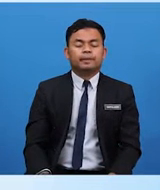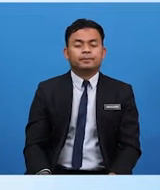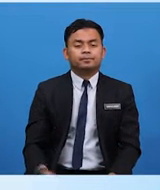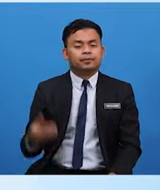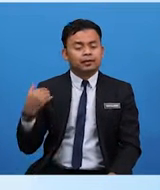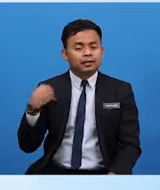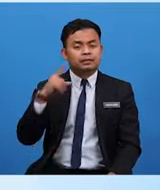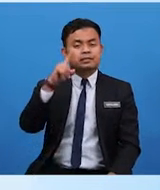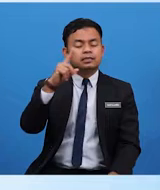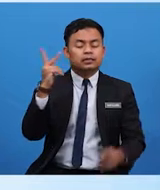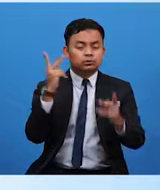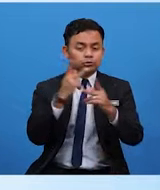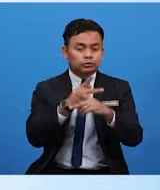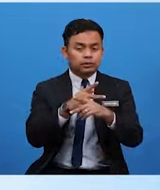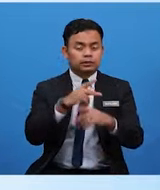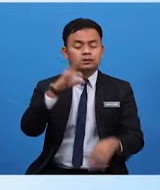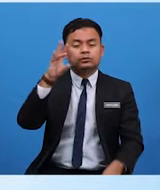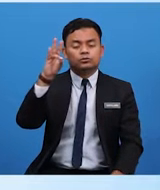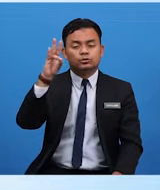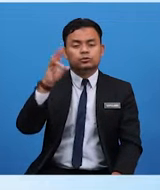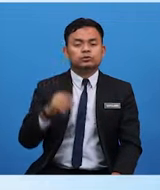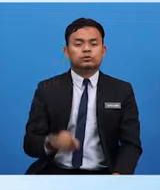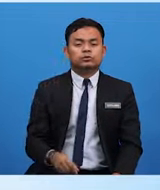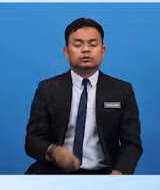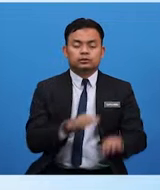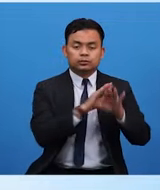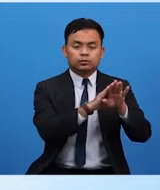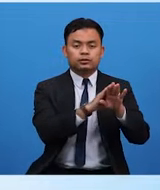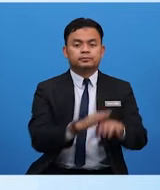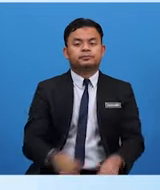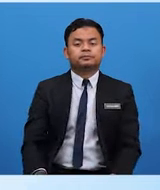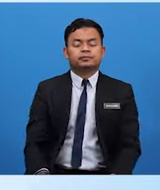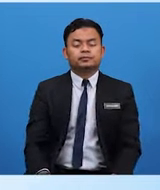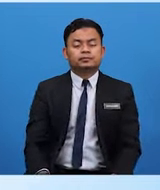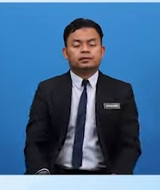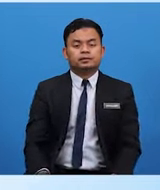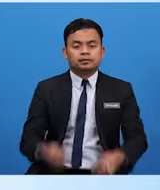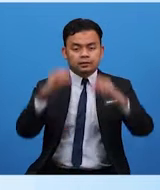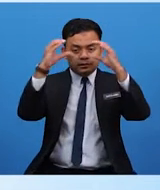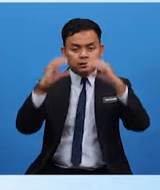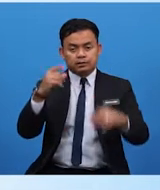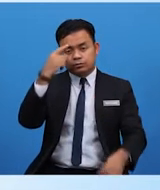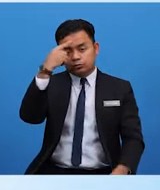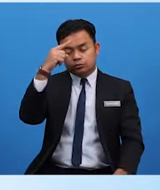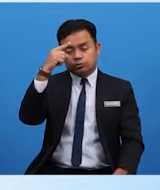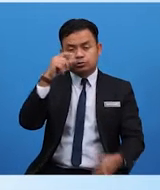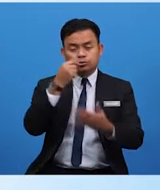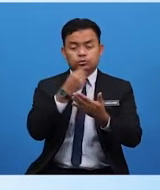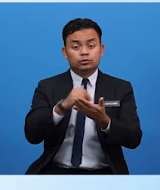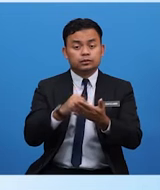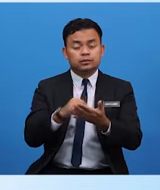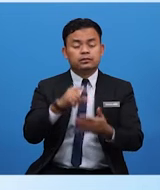ada satu kali nilai tujuh ditolak ya bra untuk menulis jawabannya ialah